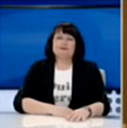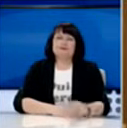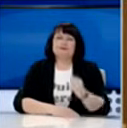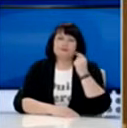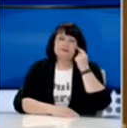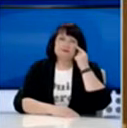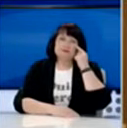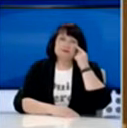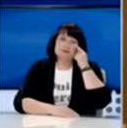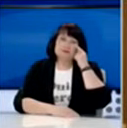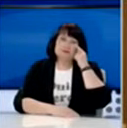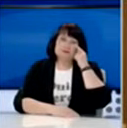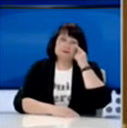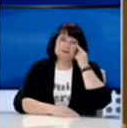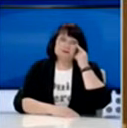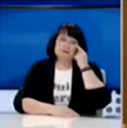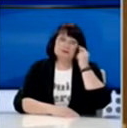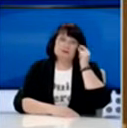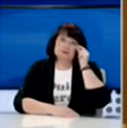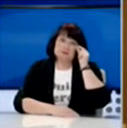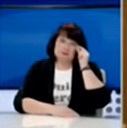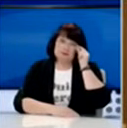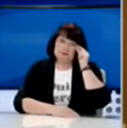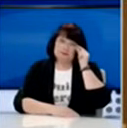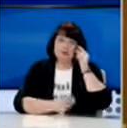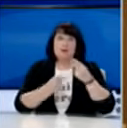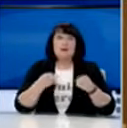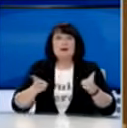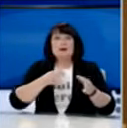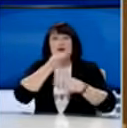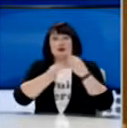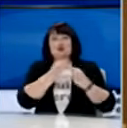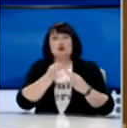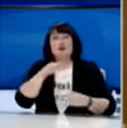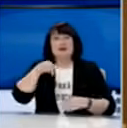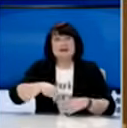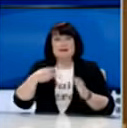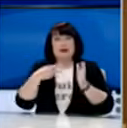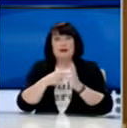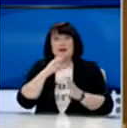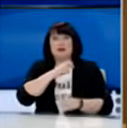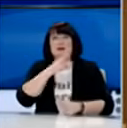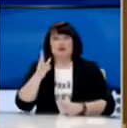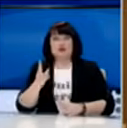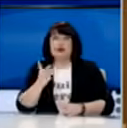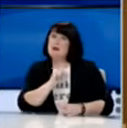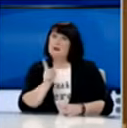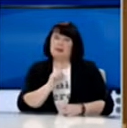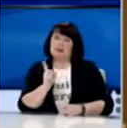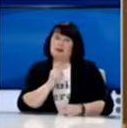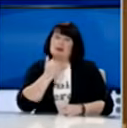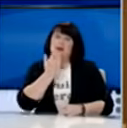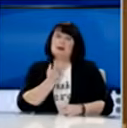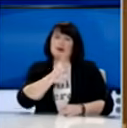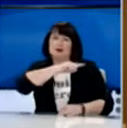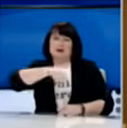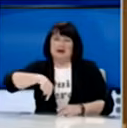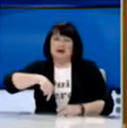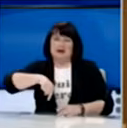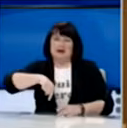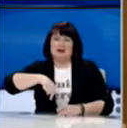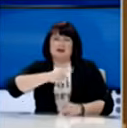πω ότι δεν μπορείτε σήμερα, το 2023, να έρχεστε